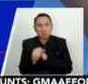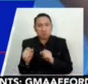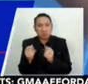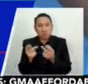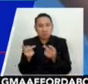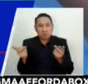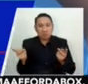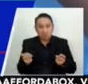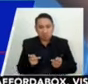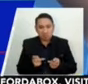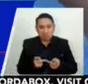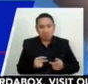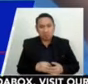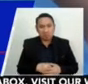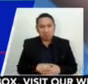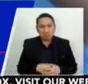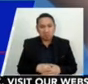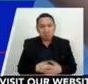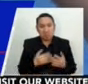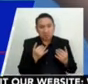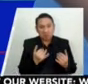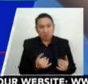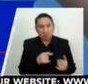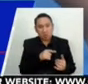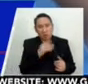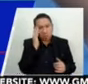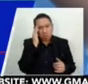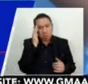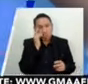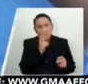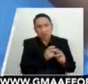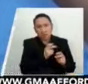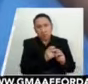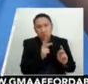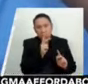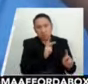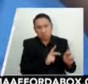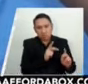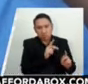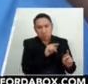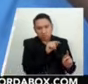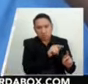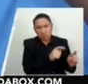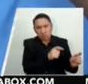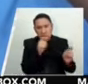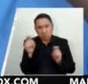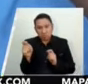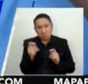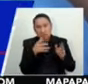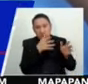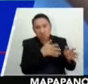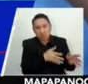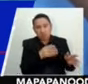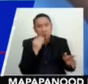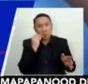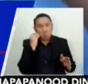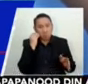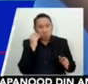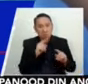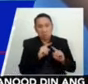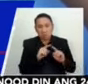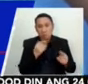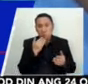convince people to leave their homes, but natural instinct here. It's going to be our standard now, no? It has